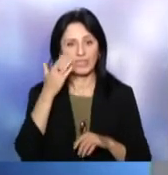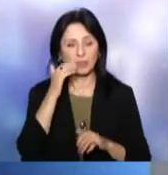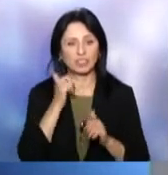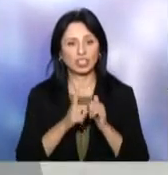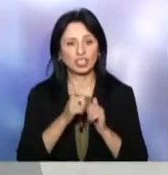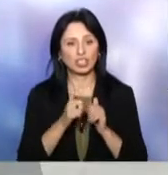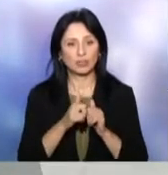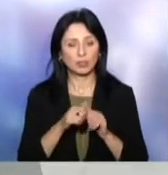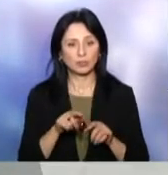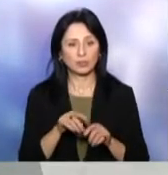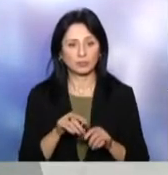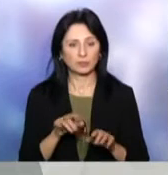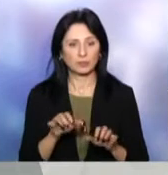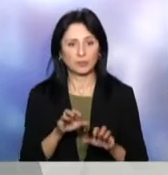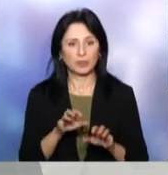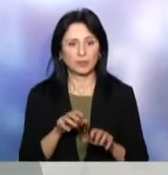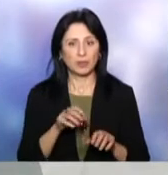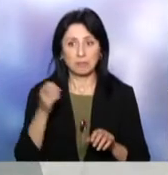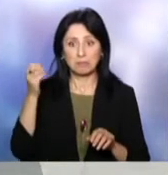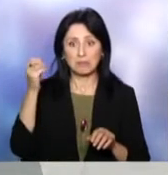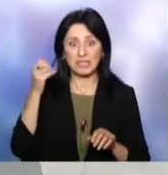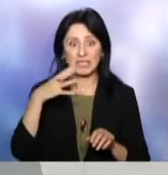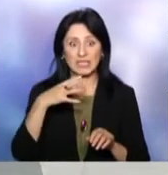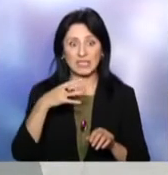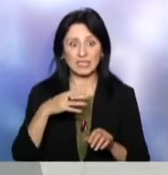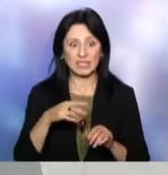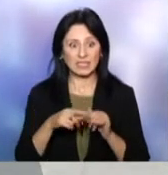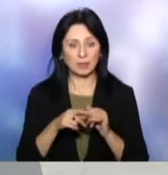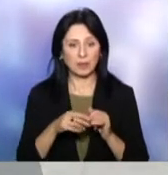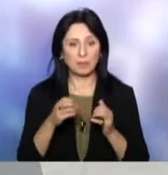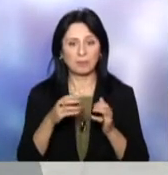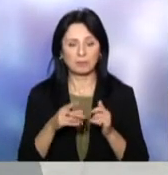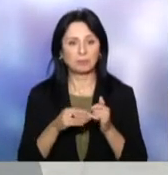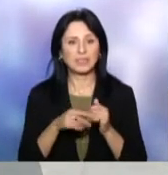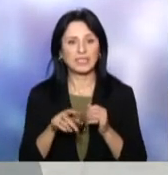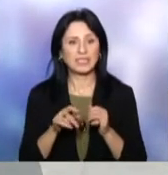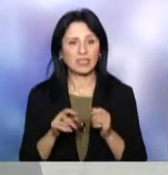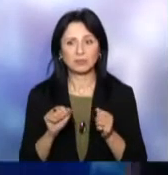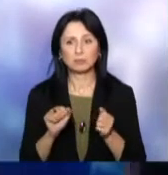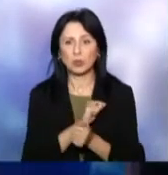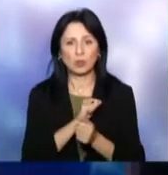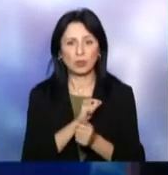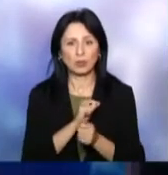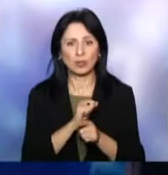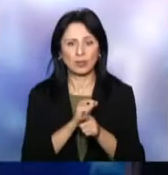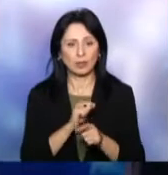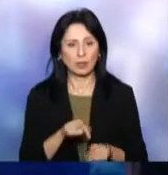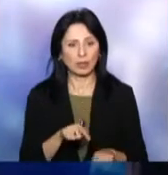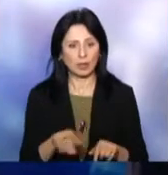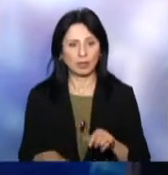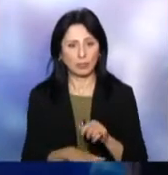ხშირად მიშუპდება და როგორც ძიან ამინჭი, მიწა დაიგვალება და თითქოს აი დასკდება, აი მაგდაგვარად მაქვს